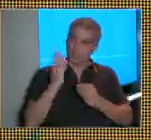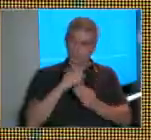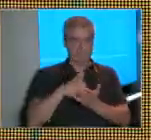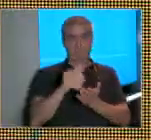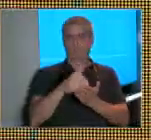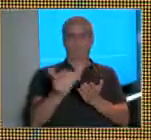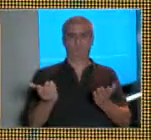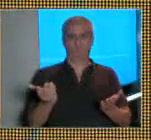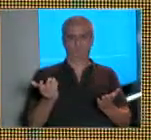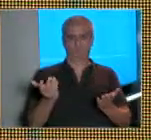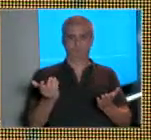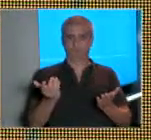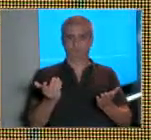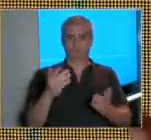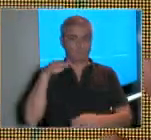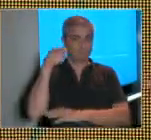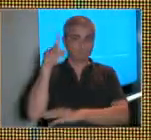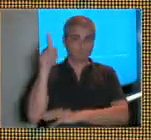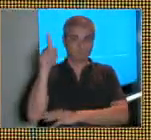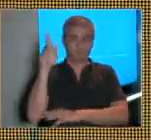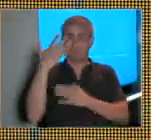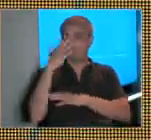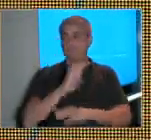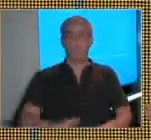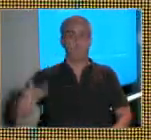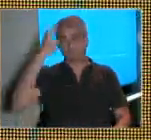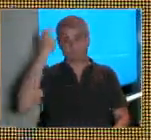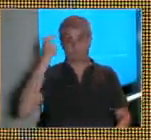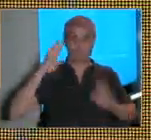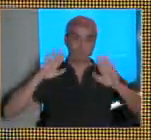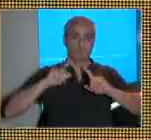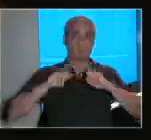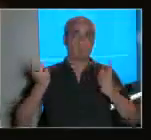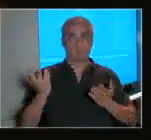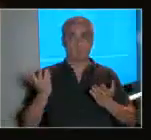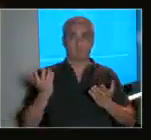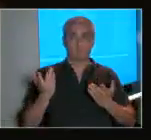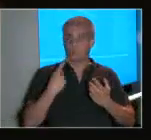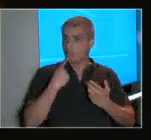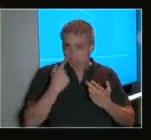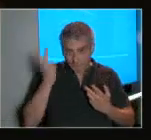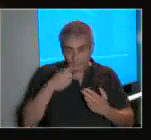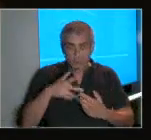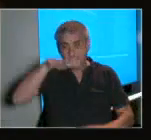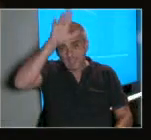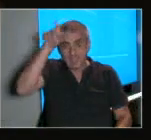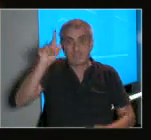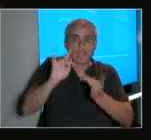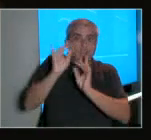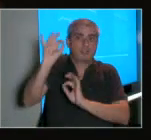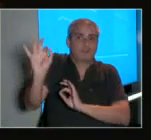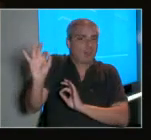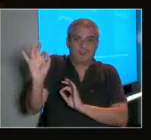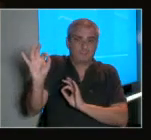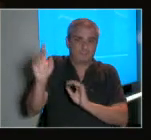נטויה. סעודיה ומדינות מפרץ הערביות המוסלמיות האחרות הבינו סוף סוף שאיראן היא האויב